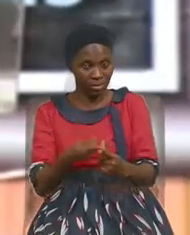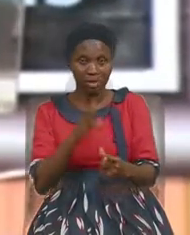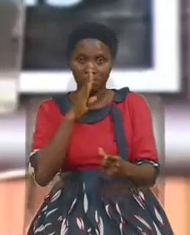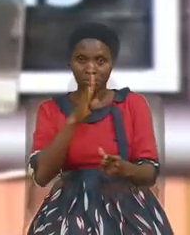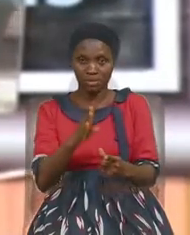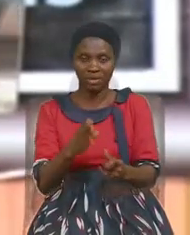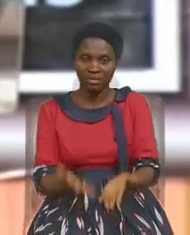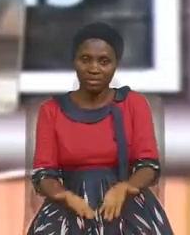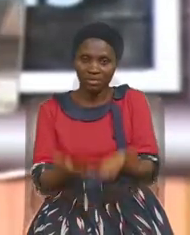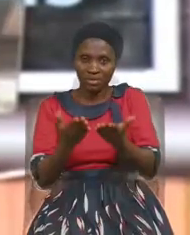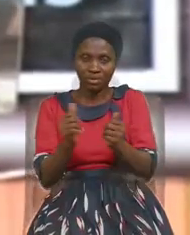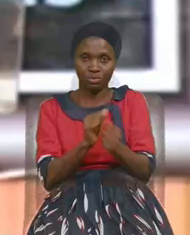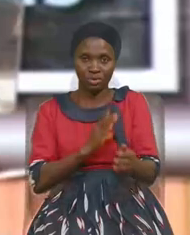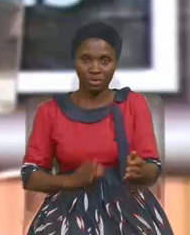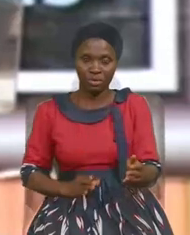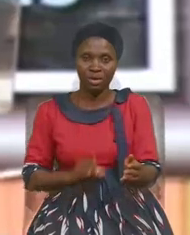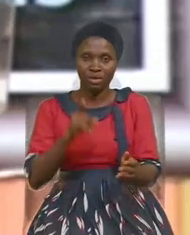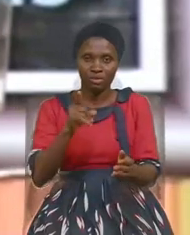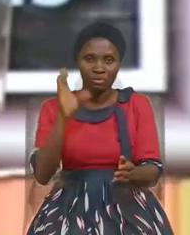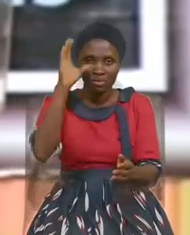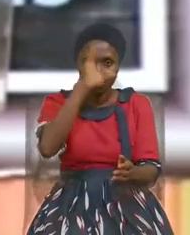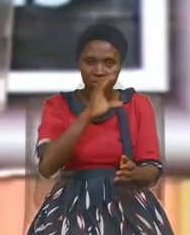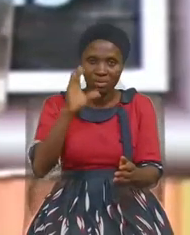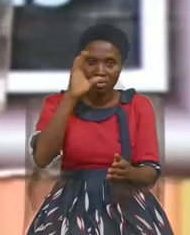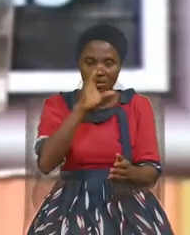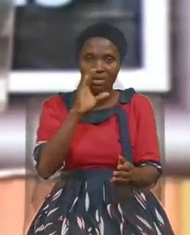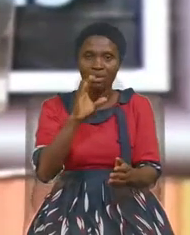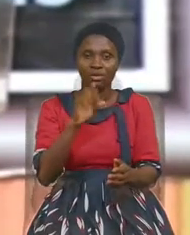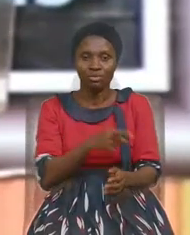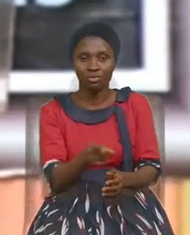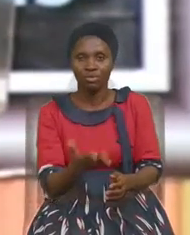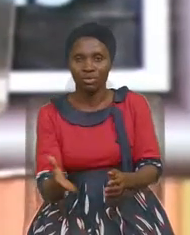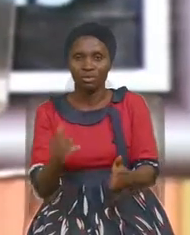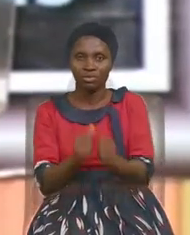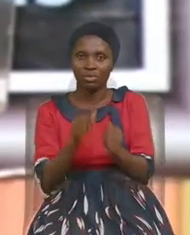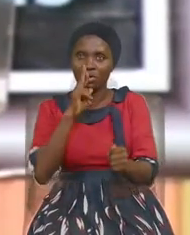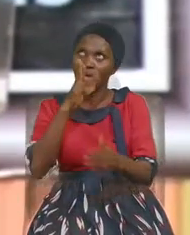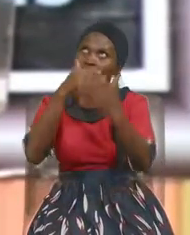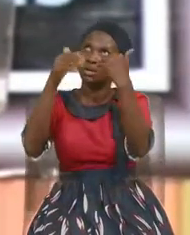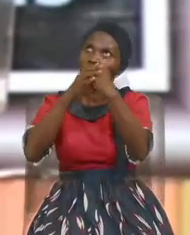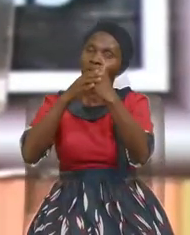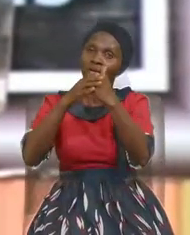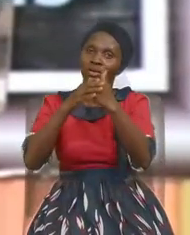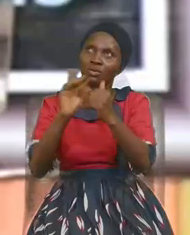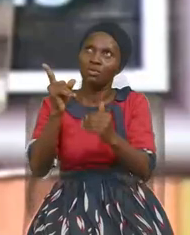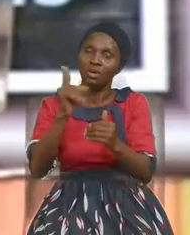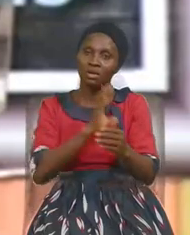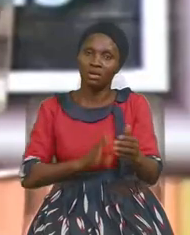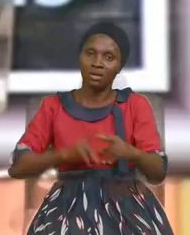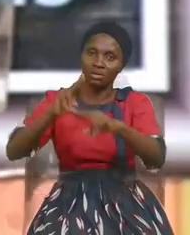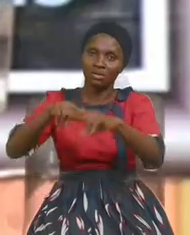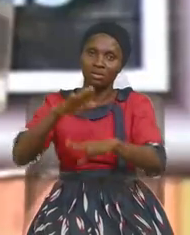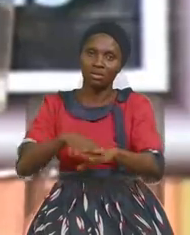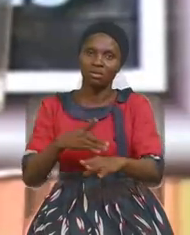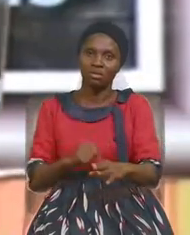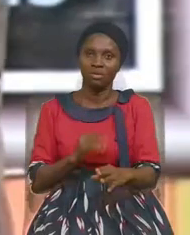haut, où Christ est assis à la droite de Dieu.